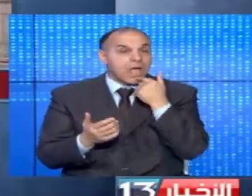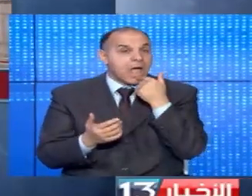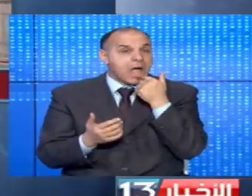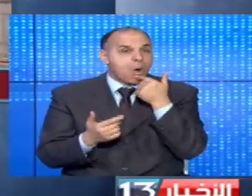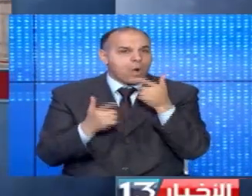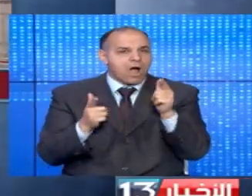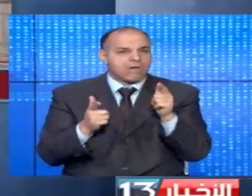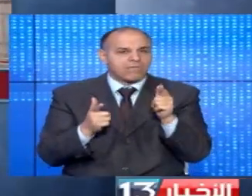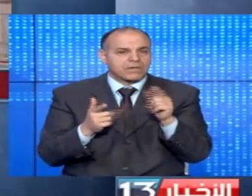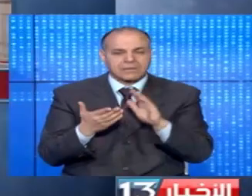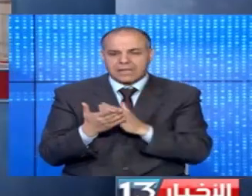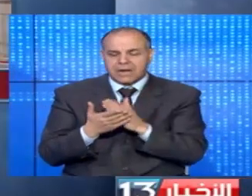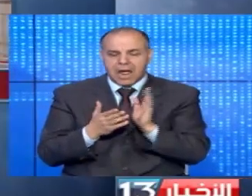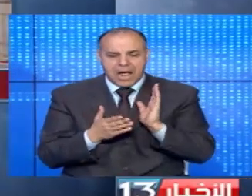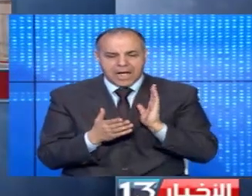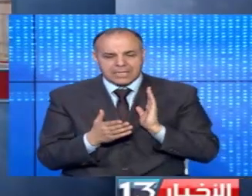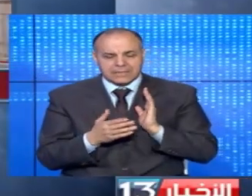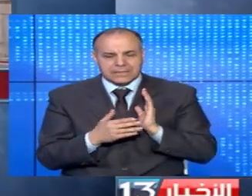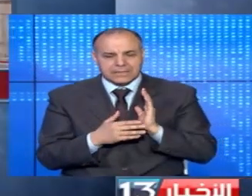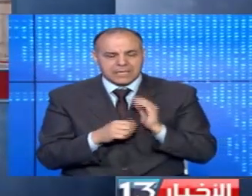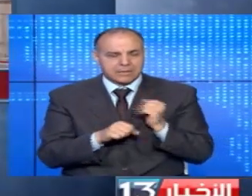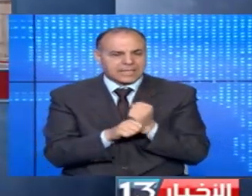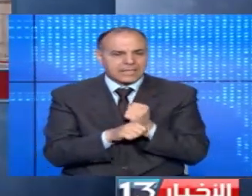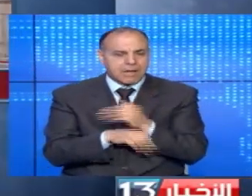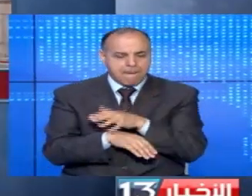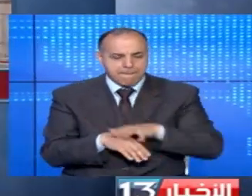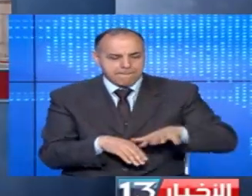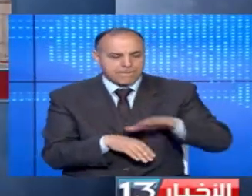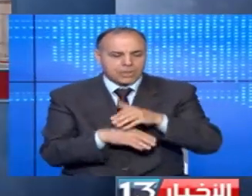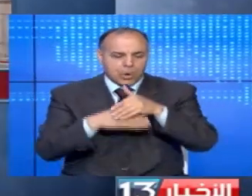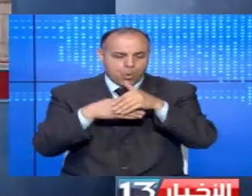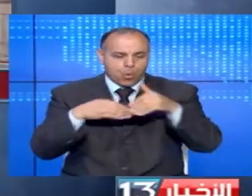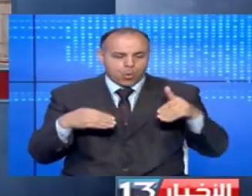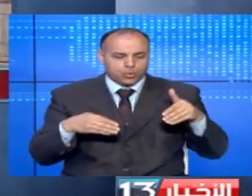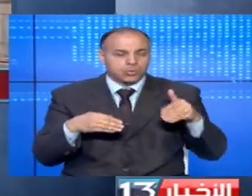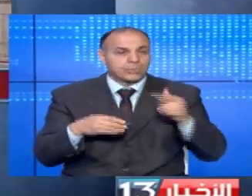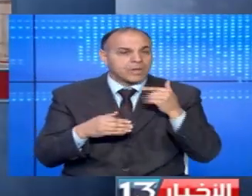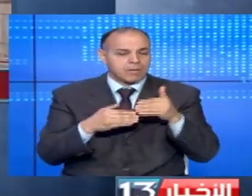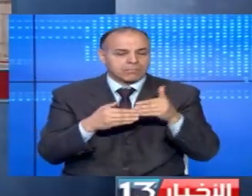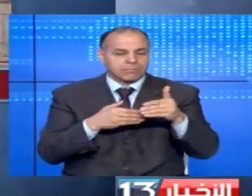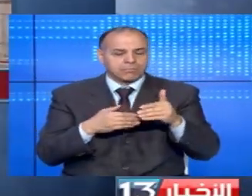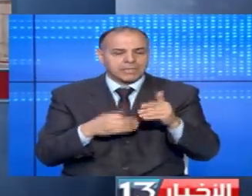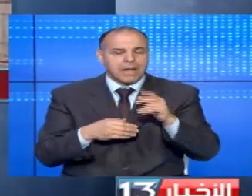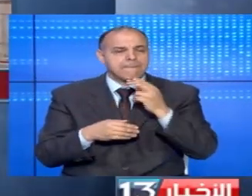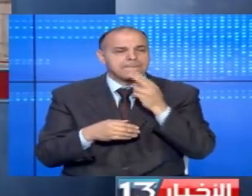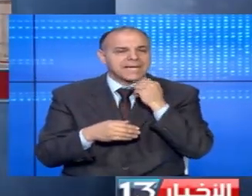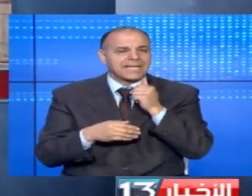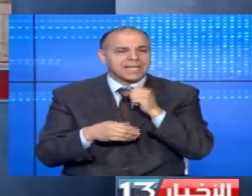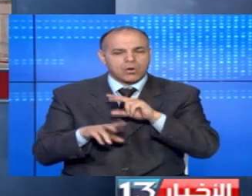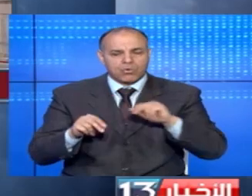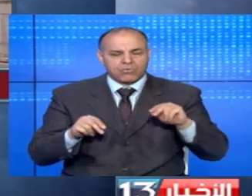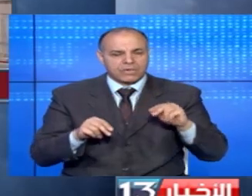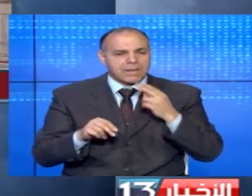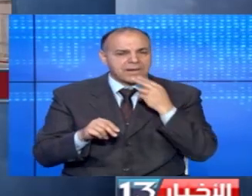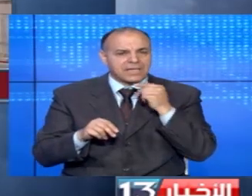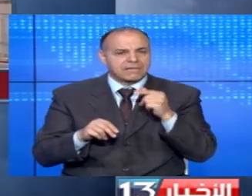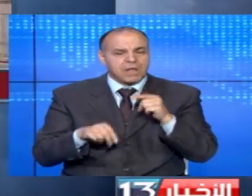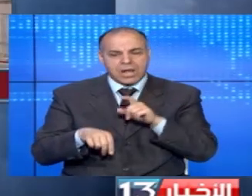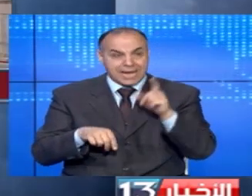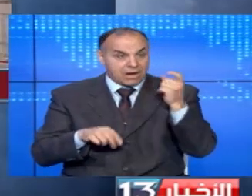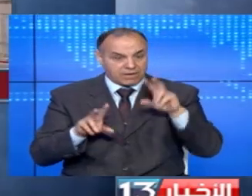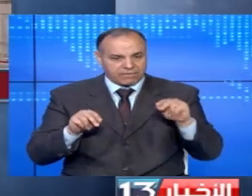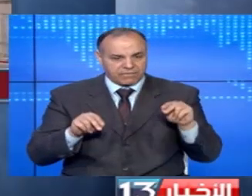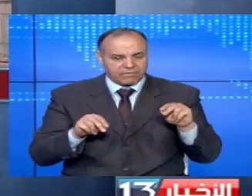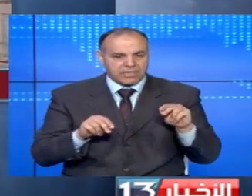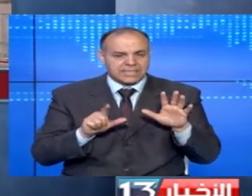اوقفت التشكيلات العسكريه العامله بالمنطقه الحدوديه العازله بين بن قردان في نفس اليوم ببلدان في نفس اليوم